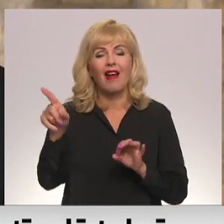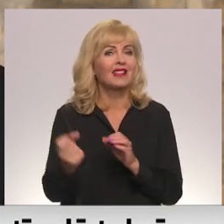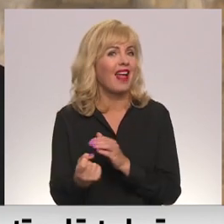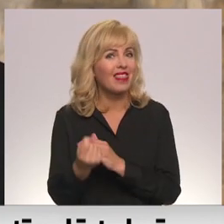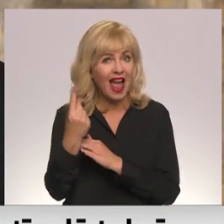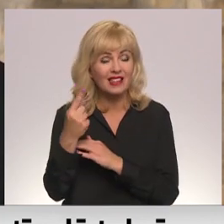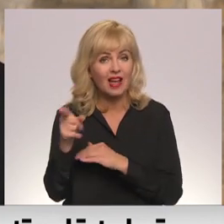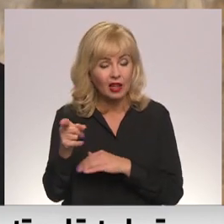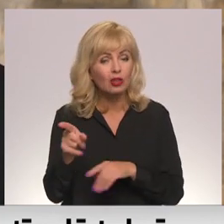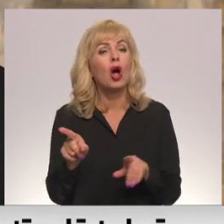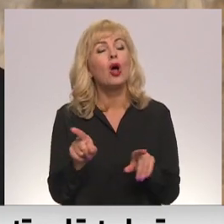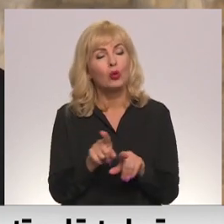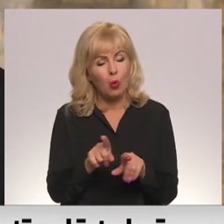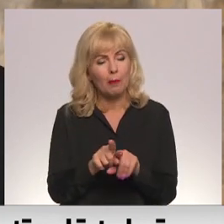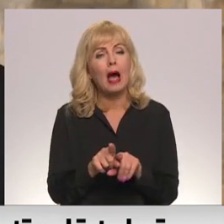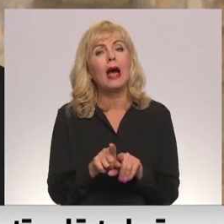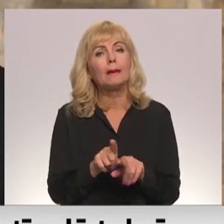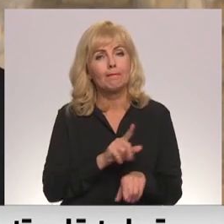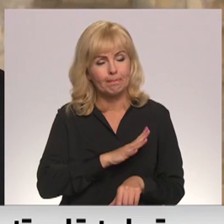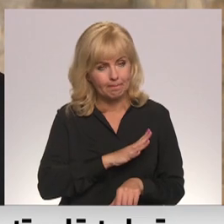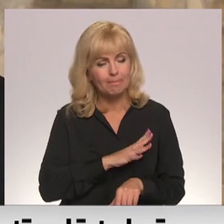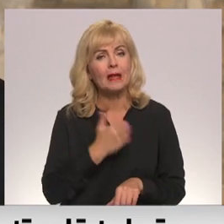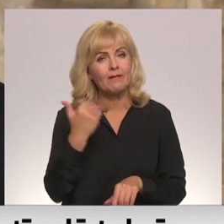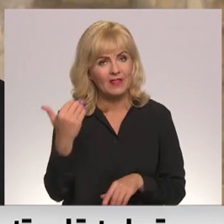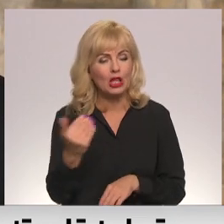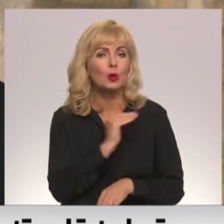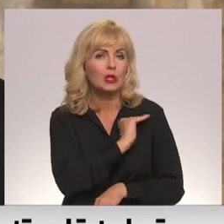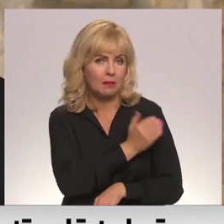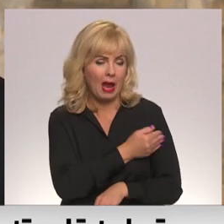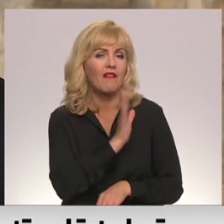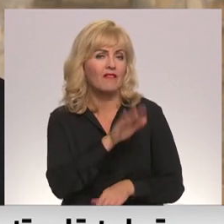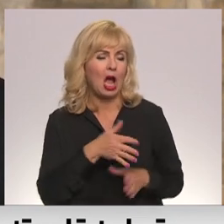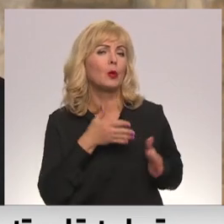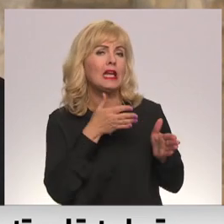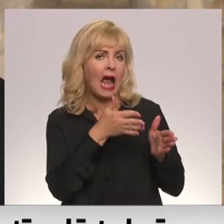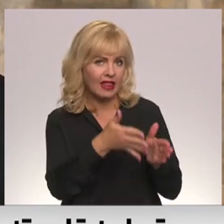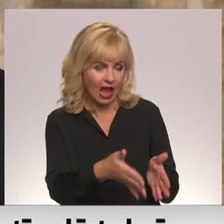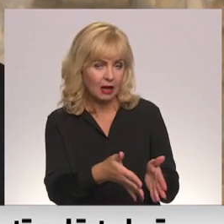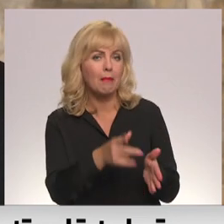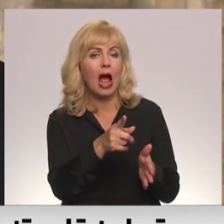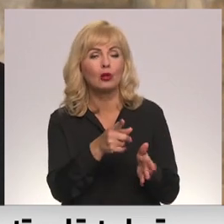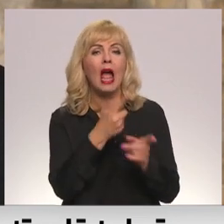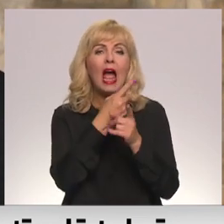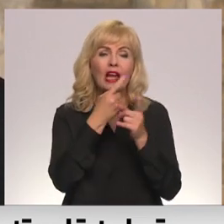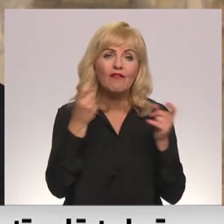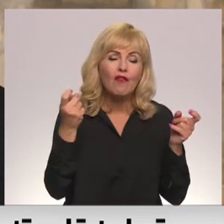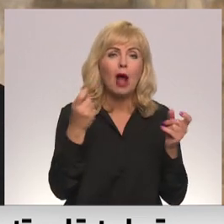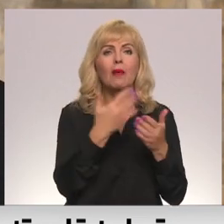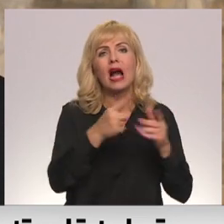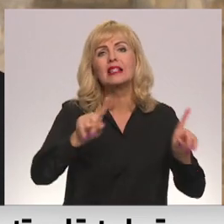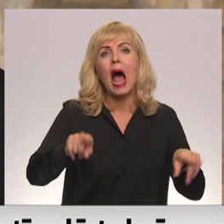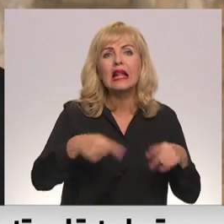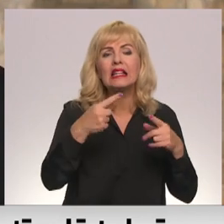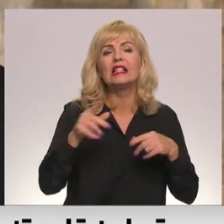sanācis, bet mums jāatzīst, ka viņu spēja, teiksim, ietekmēt šo informācijas telpu attīstības valstīs, tajā pašā